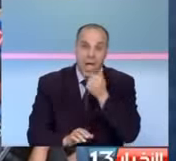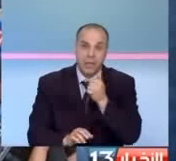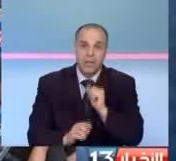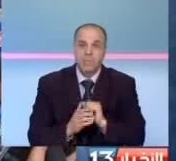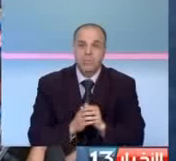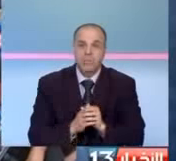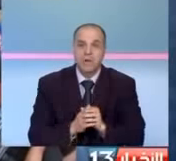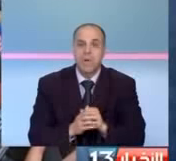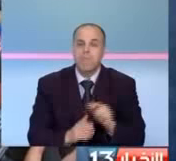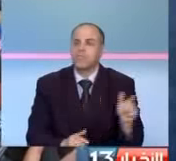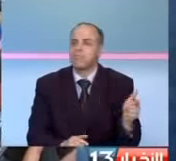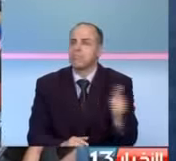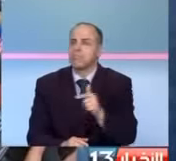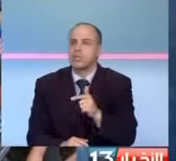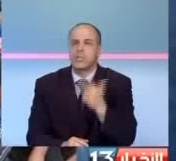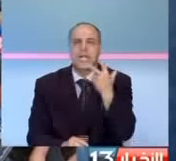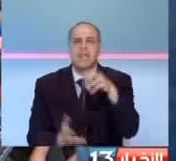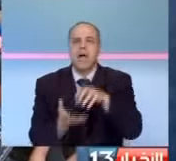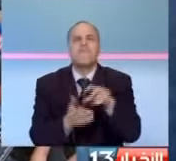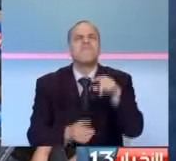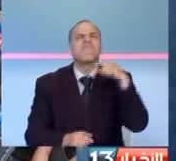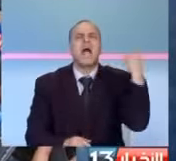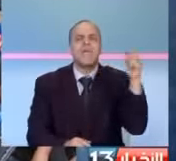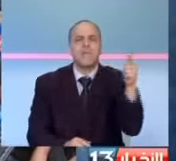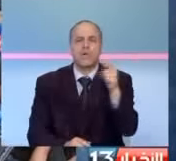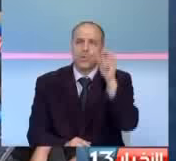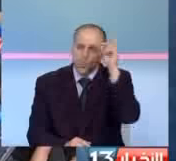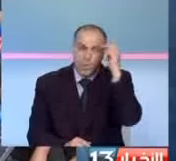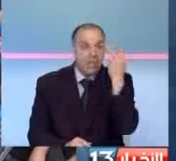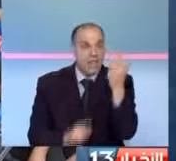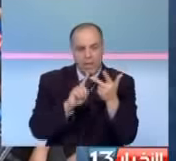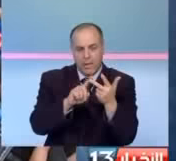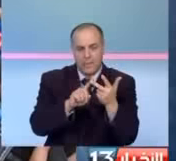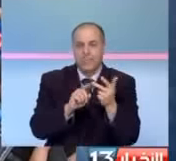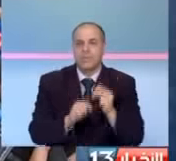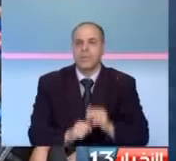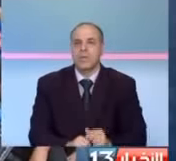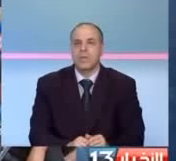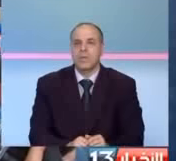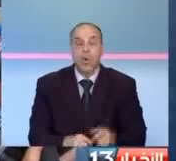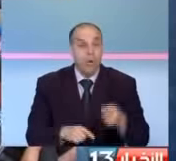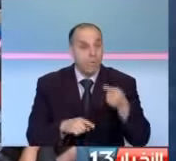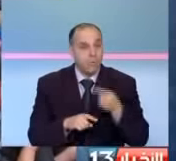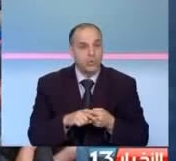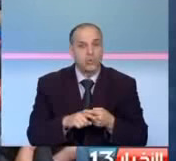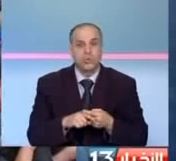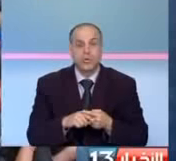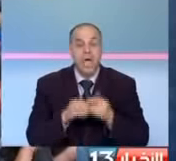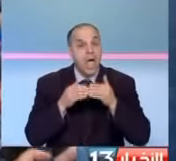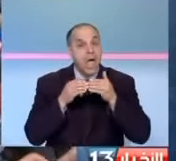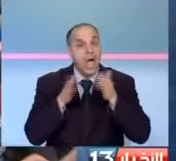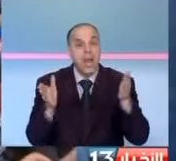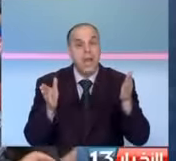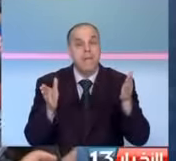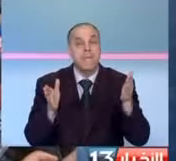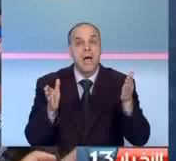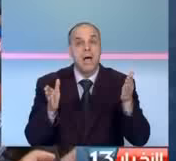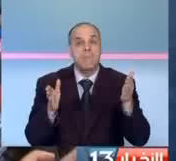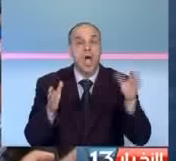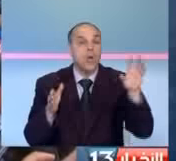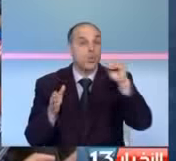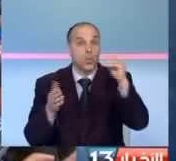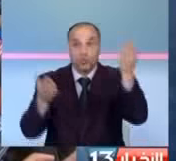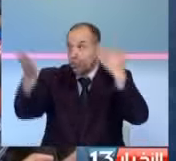معناتها موجود منه ما يظهر لي 3 مراكز في العالم معناتها فقط، وأنه زاد باش يفتح باب